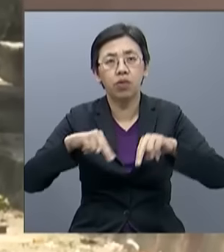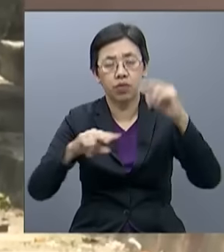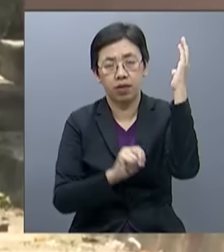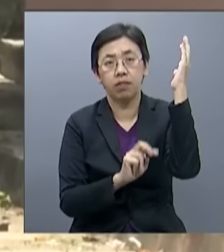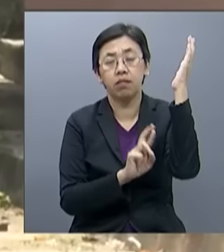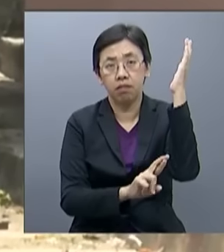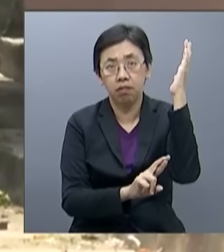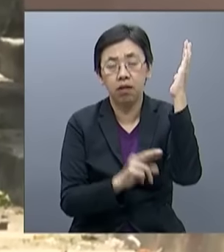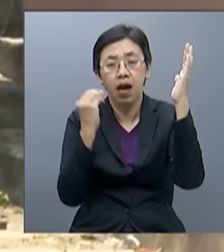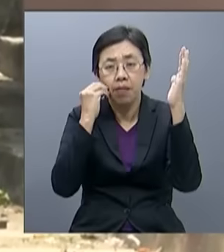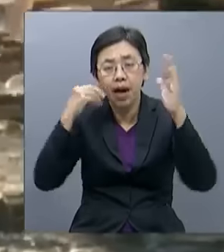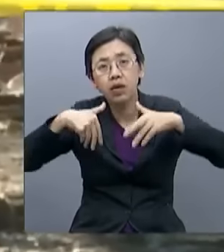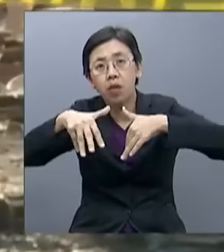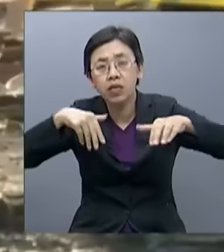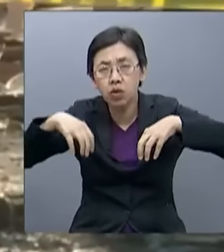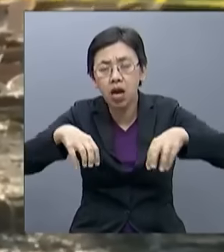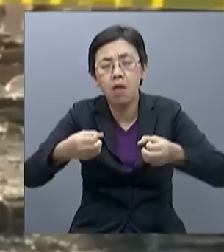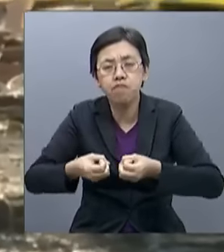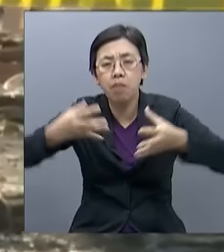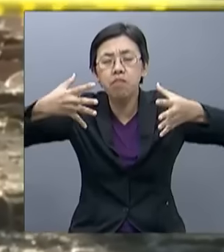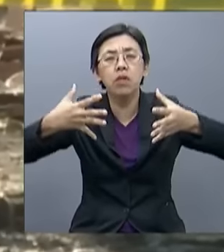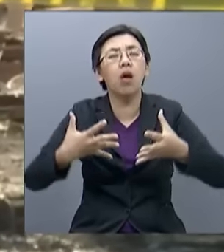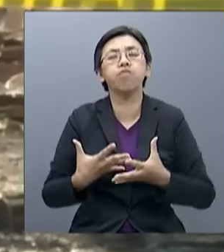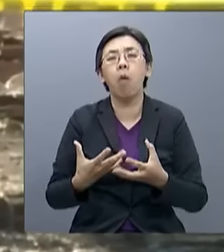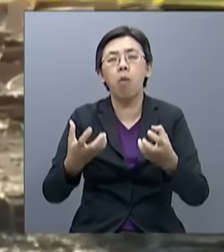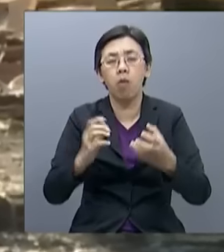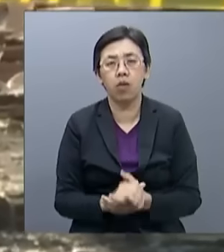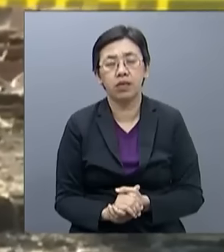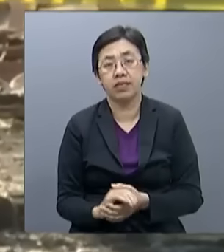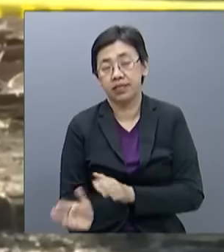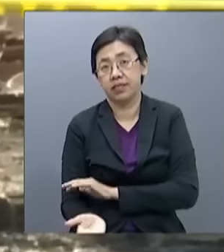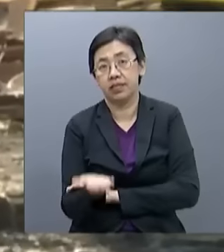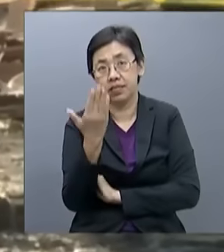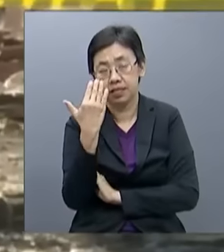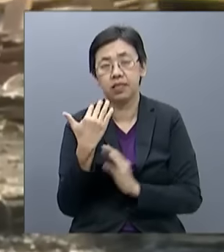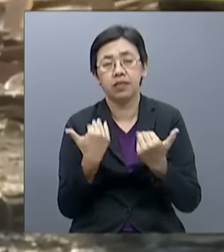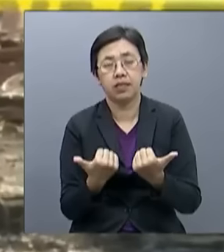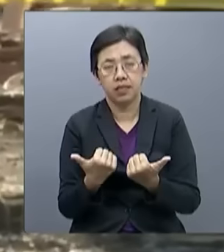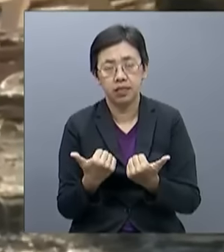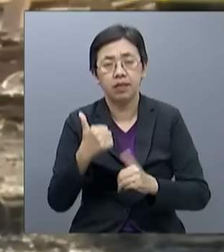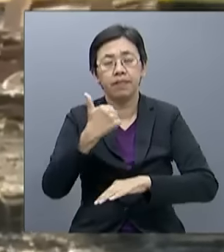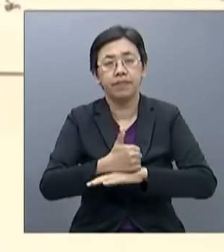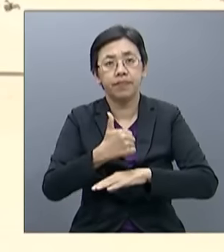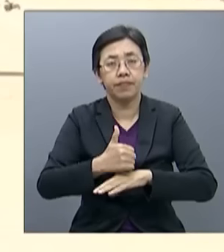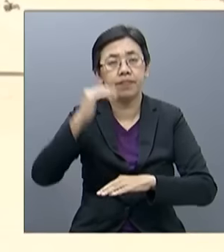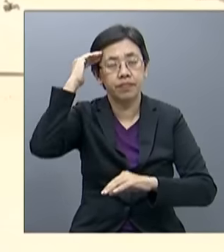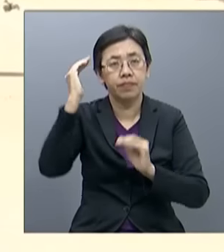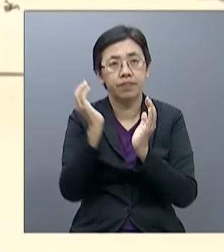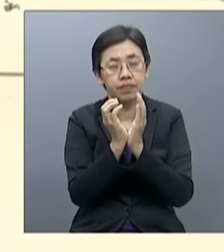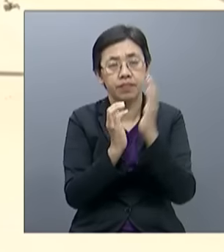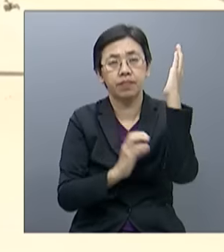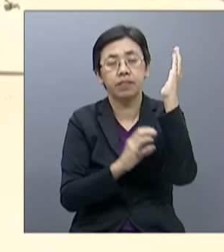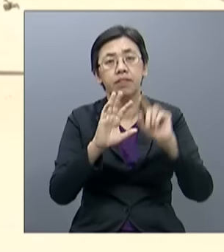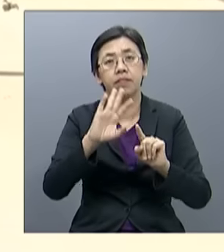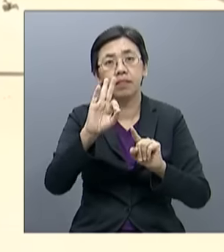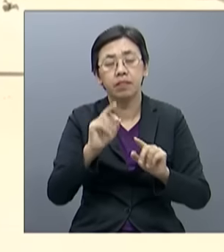าสพังเสียหายเกือบทั้งหมดนะคะซึ่งช่วงเช้าวันนี้ค่ะพลตำรวจโทปิยวัฒน์เฉลิมศรีผู้บัญชาการตำรวจภูธรภาค9ได้ล